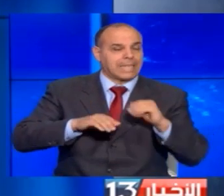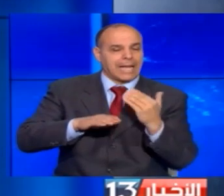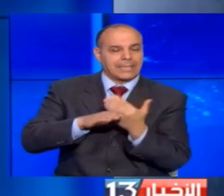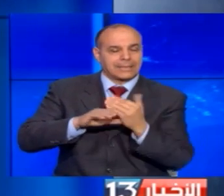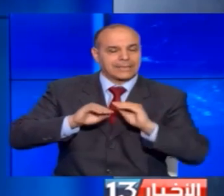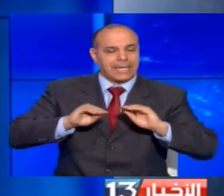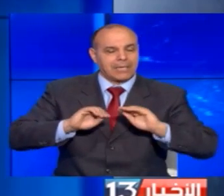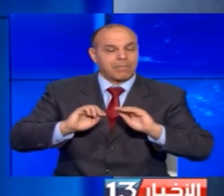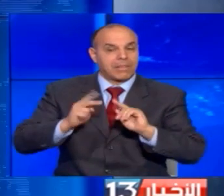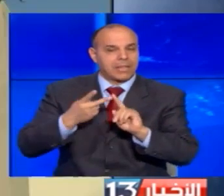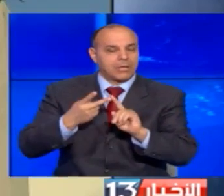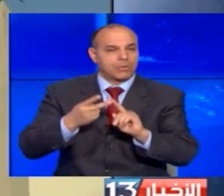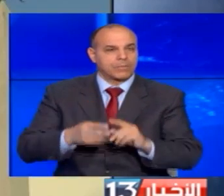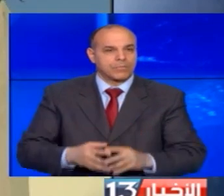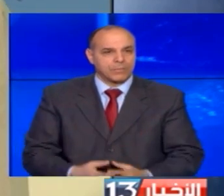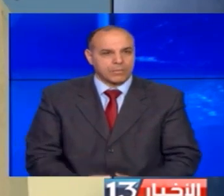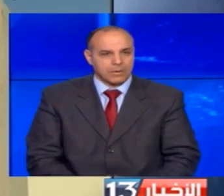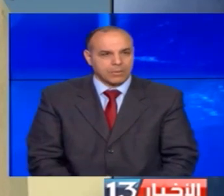للتعليم الثانوي.